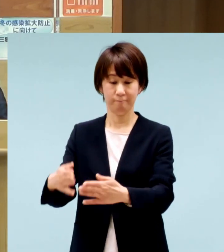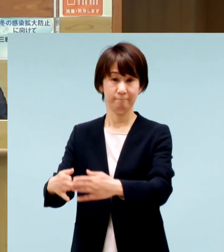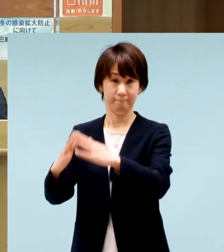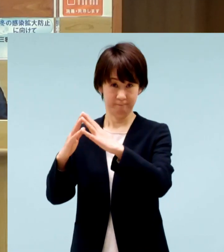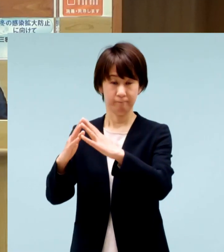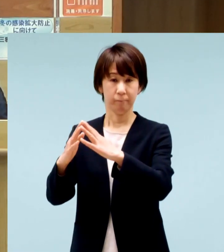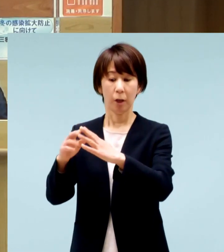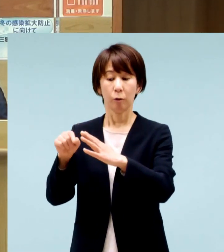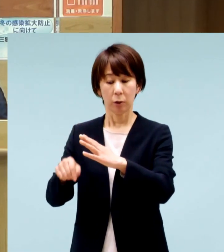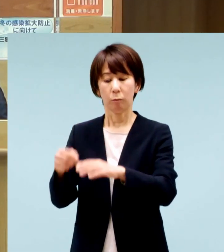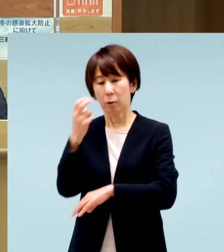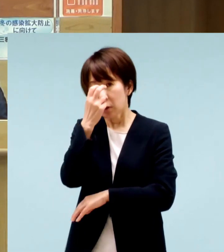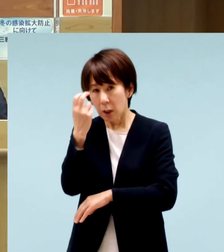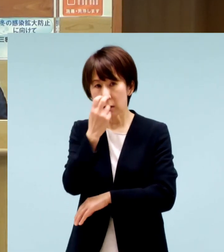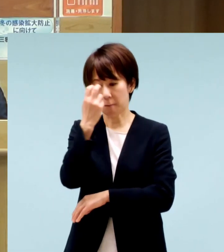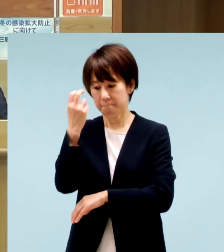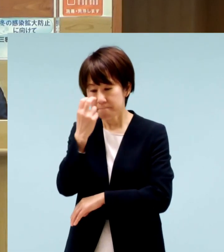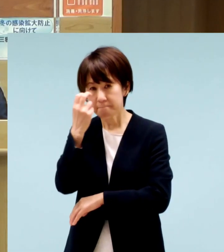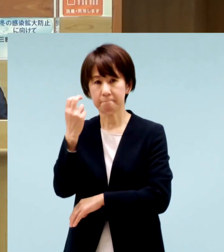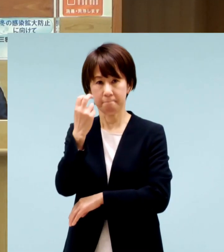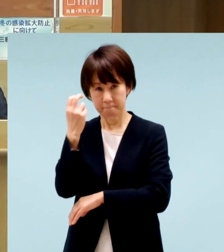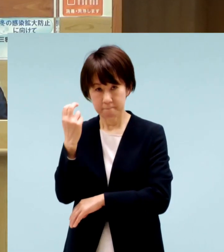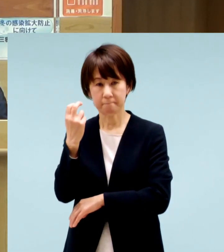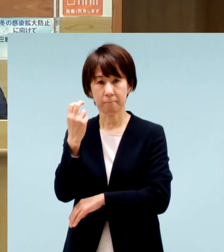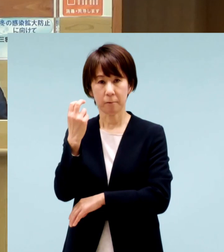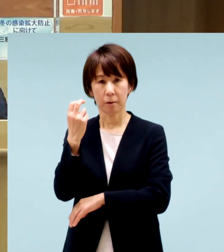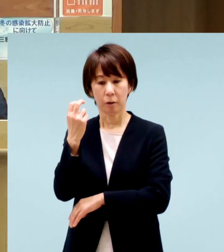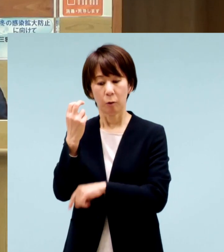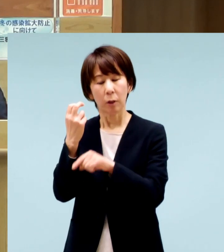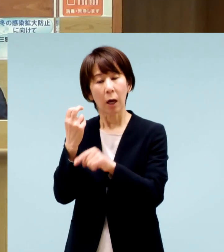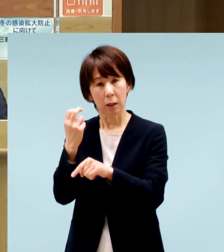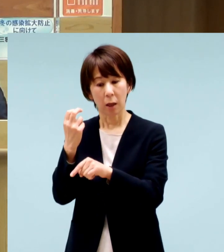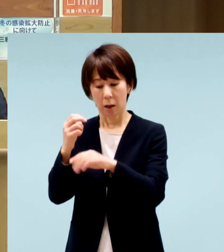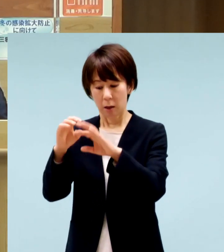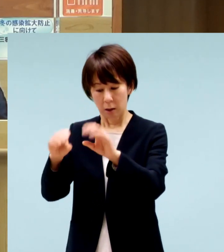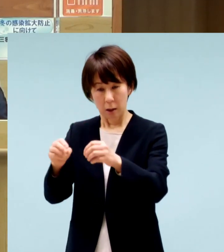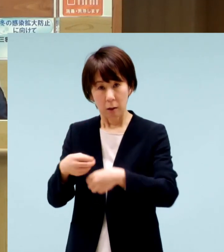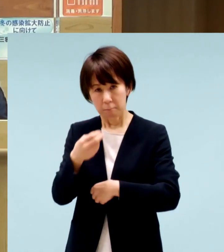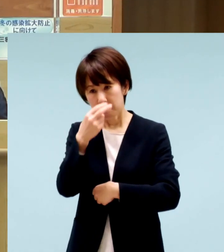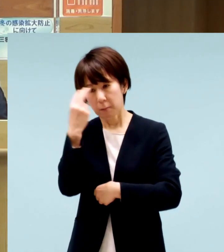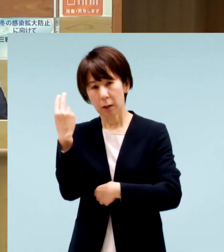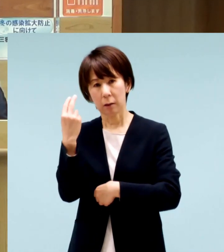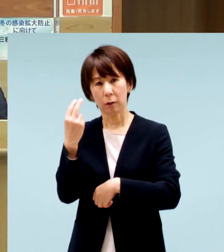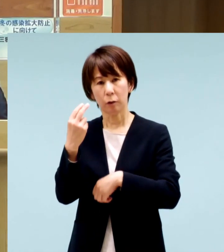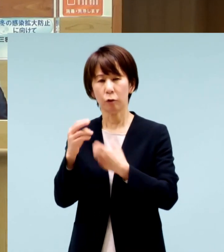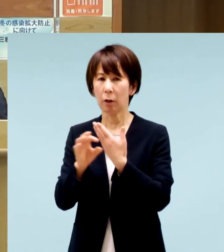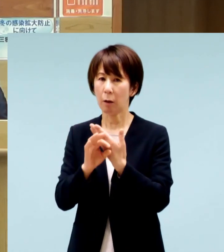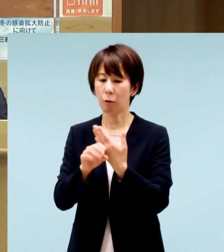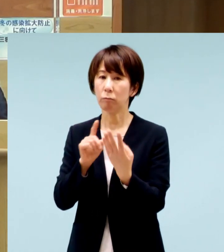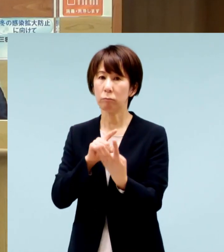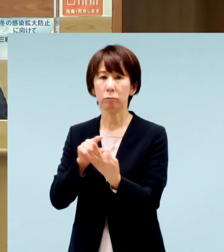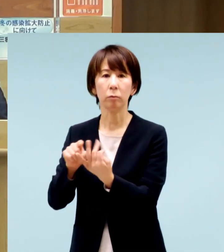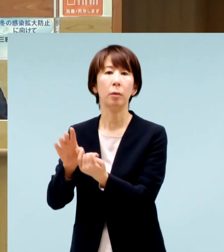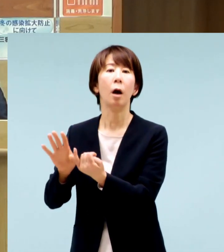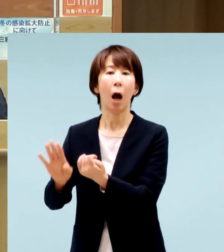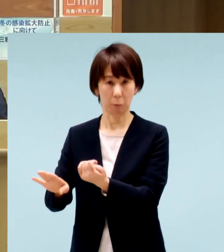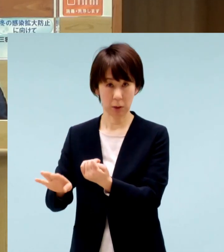検査回してます。その中での、まあ、陽性の確認もあります。またこ